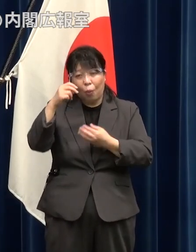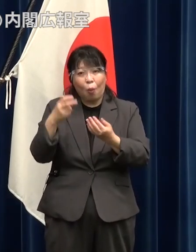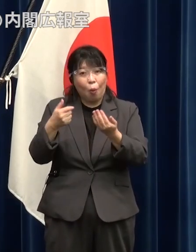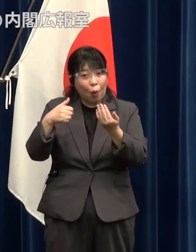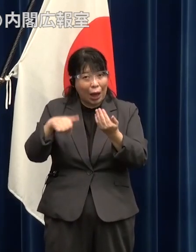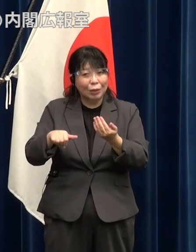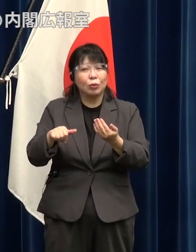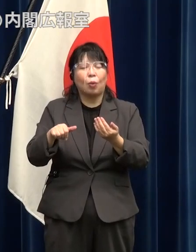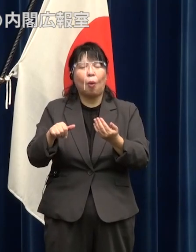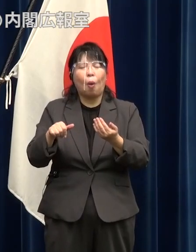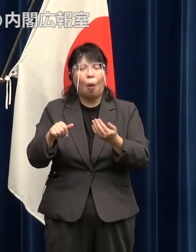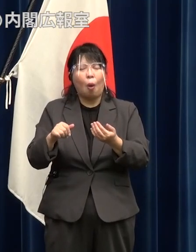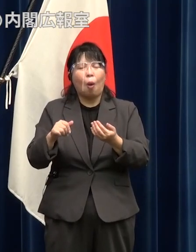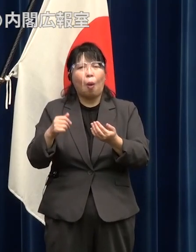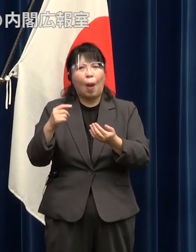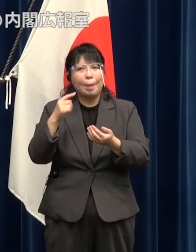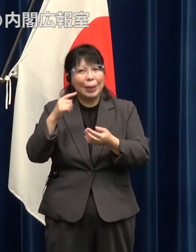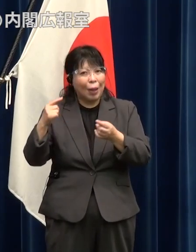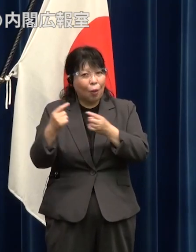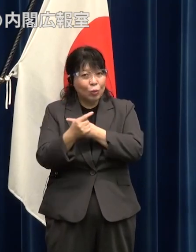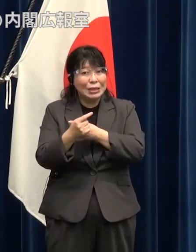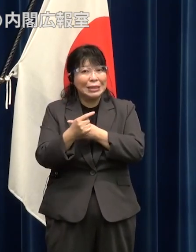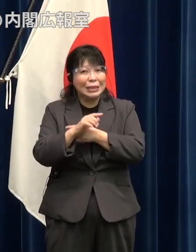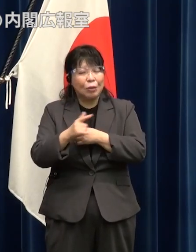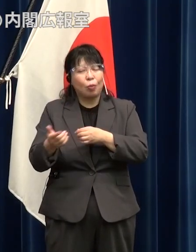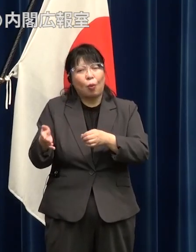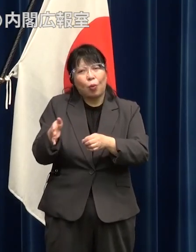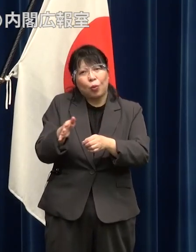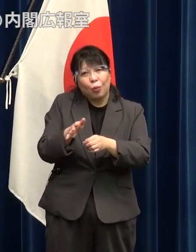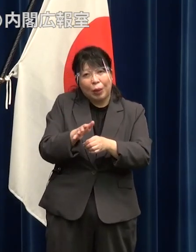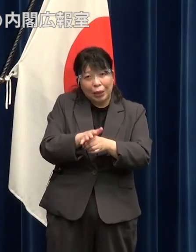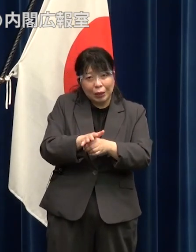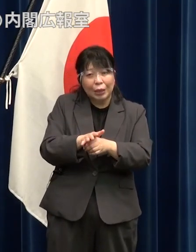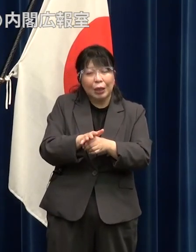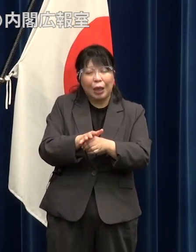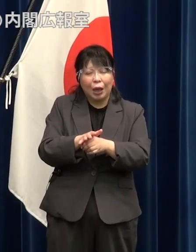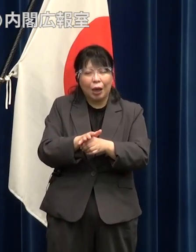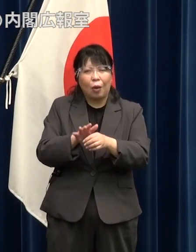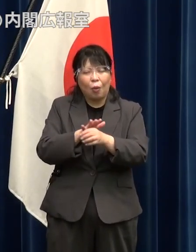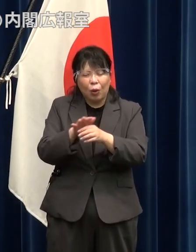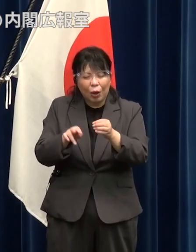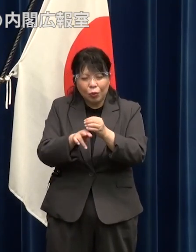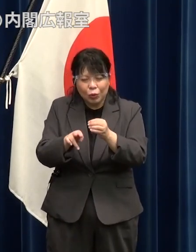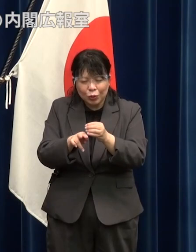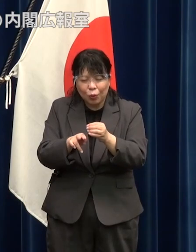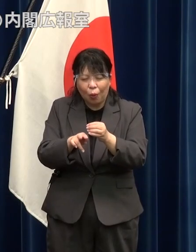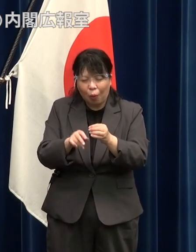てコロナウイルスの病原性の評価等について